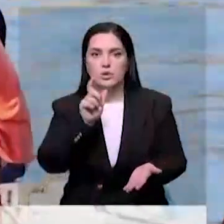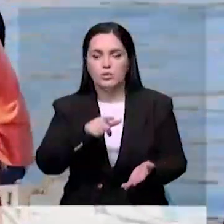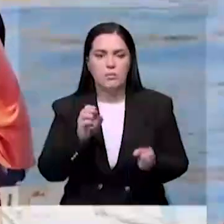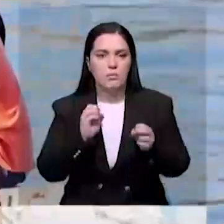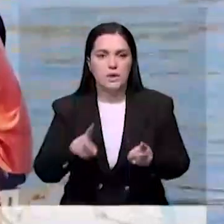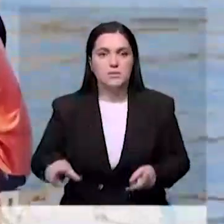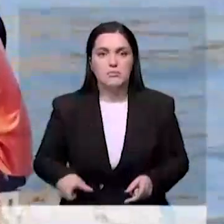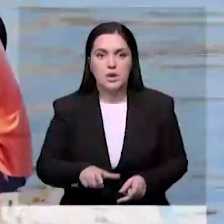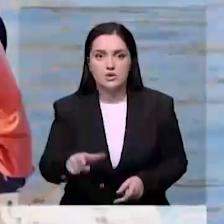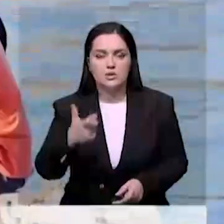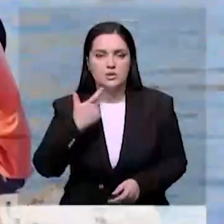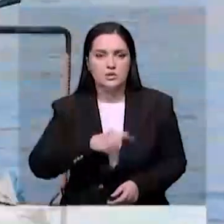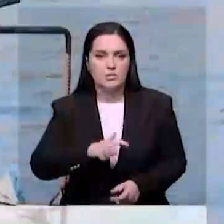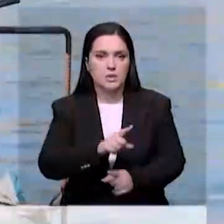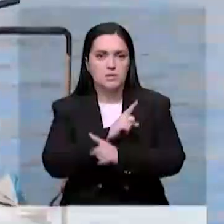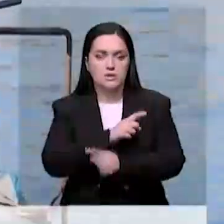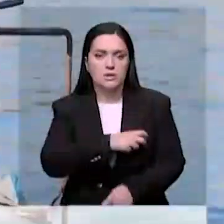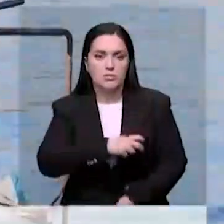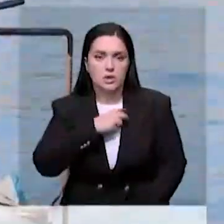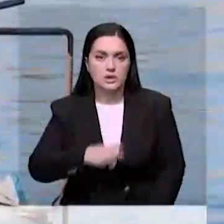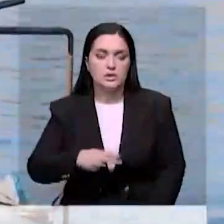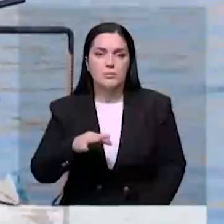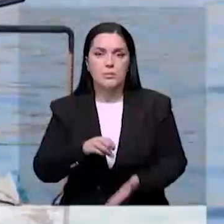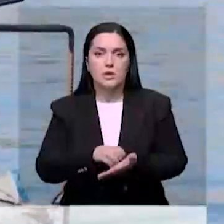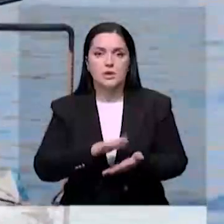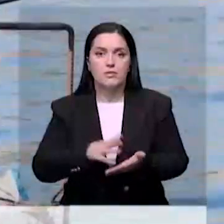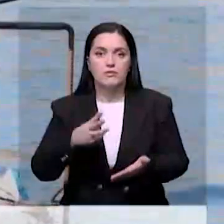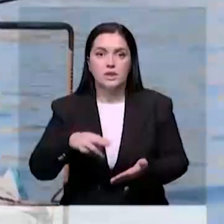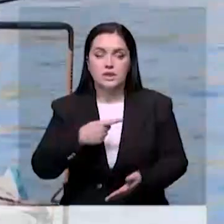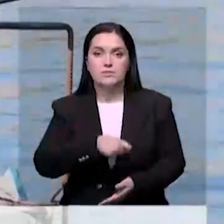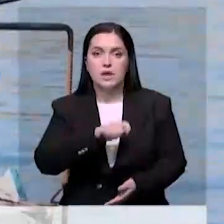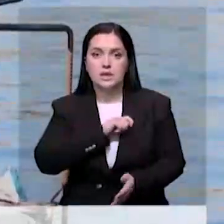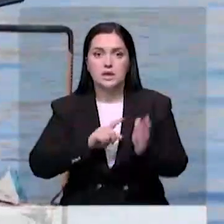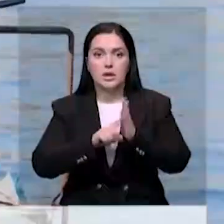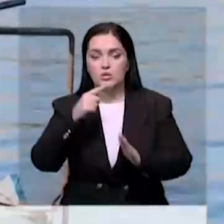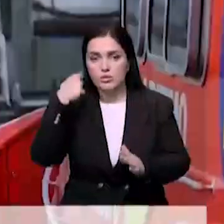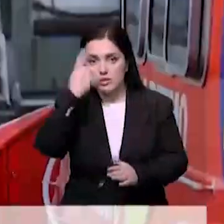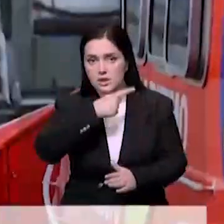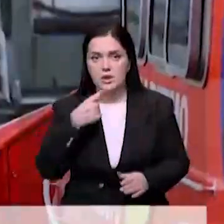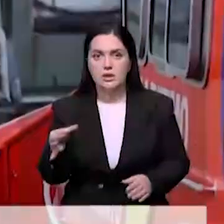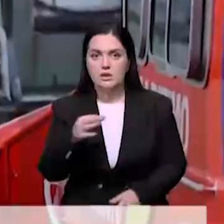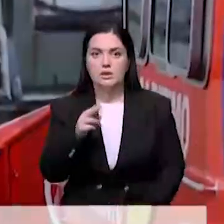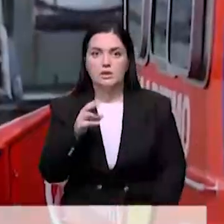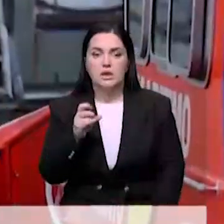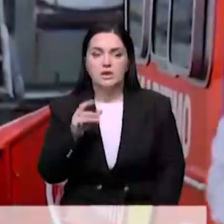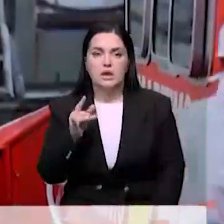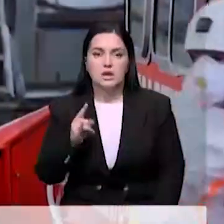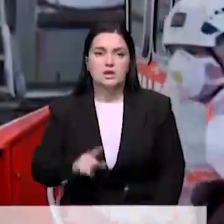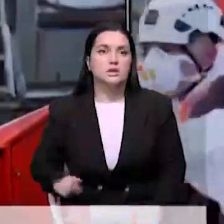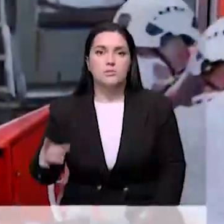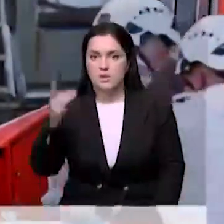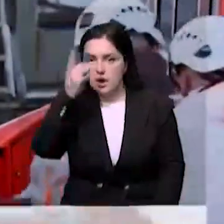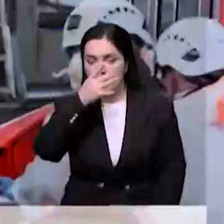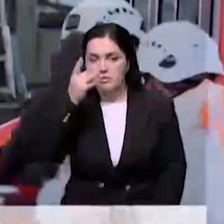выбирают опасные маршруты и подвергают себя смертельному риску. По данным МВД Испании, с начала года на Канарские острова из